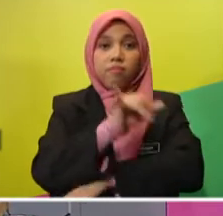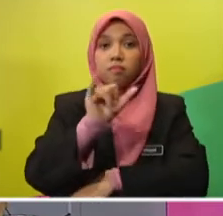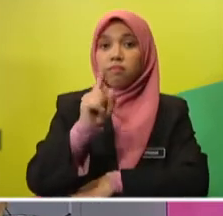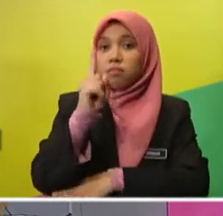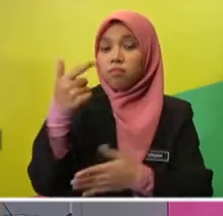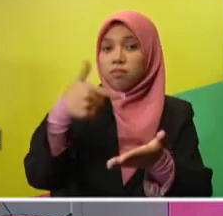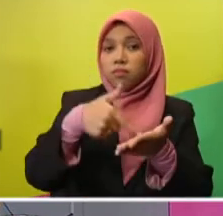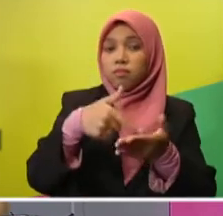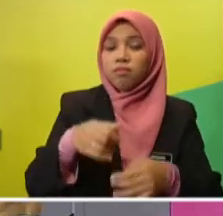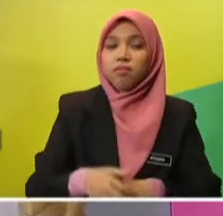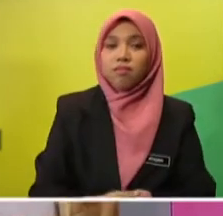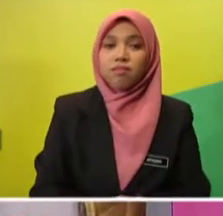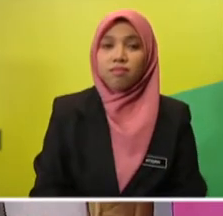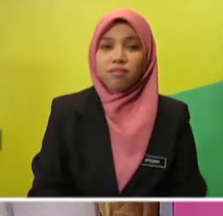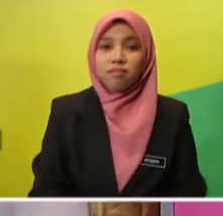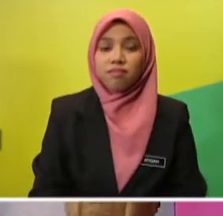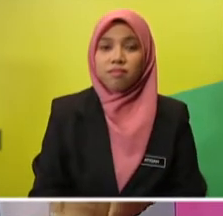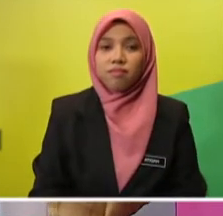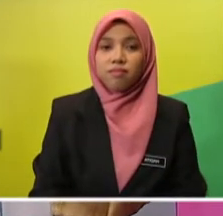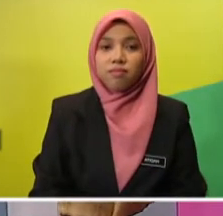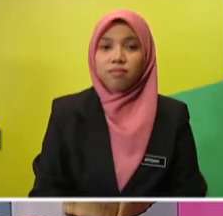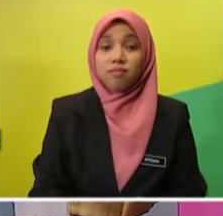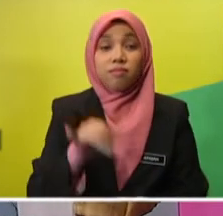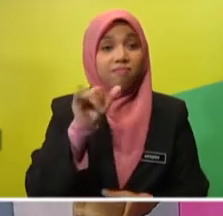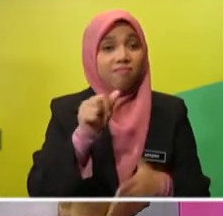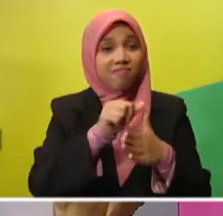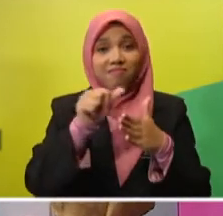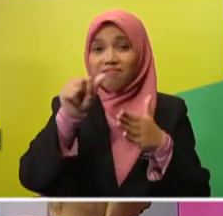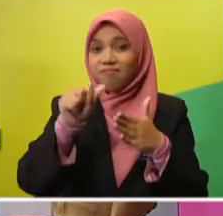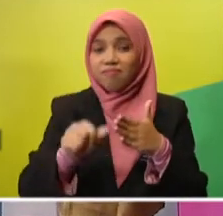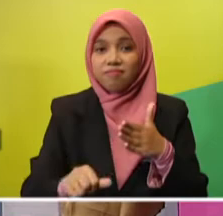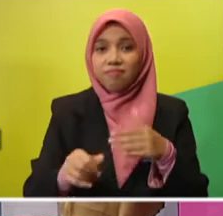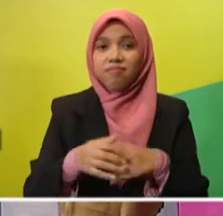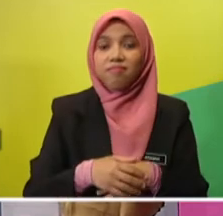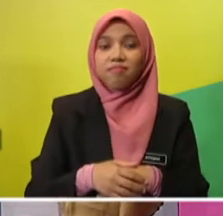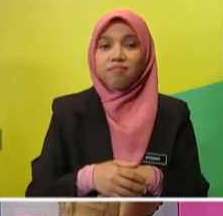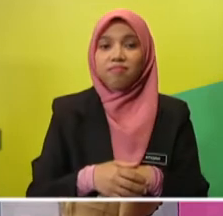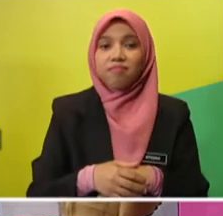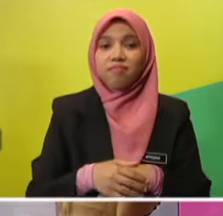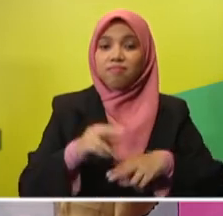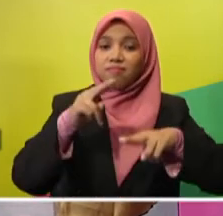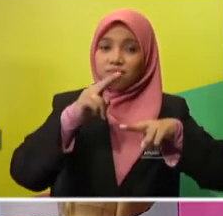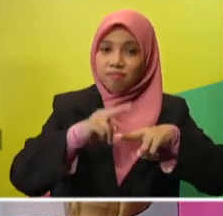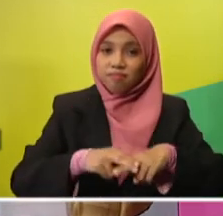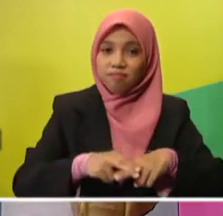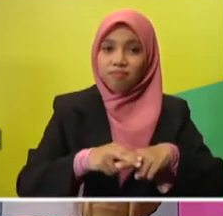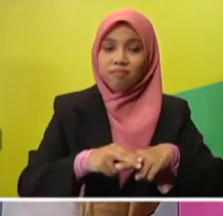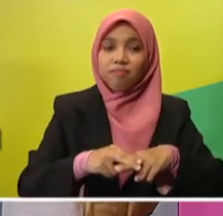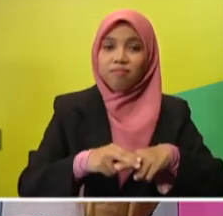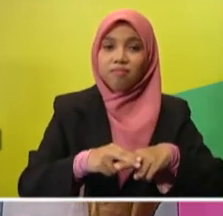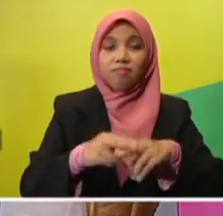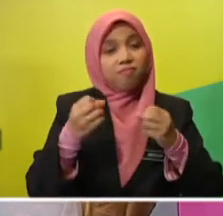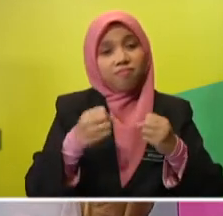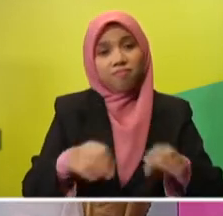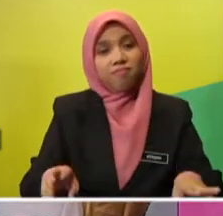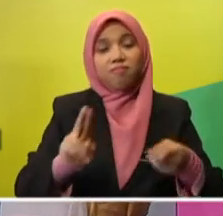Wah. Dan yang terakhir sudah tentulah kedudukannya dah berubah, cikgu. Dan